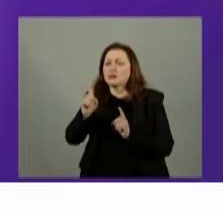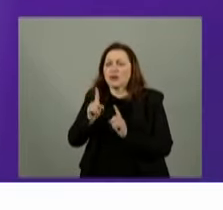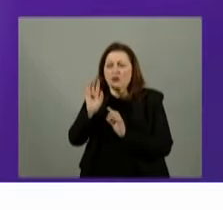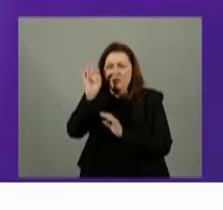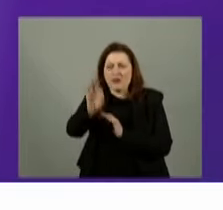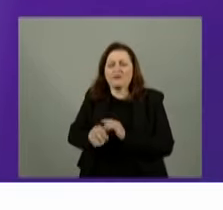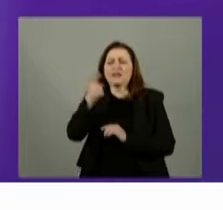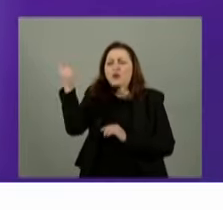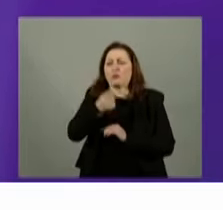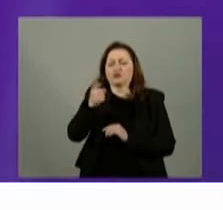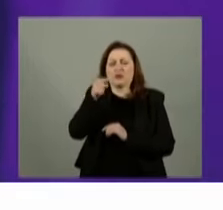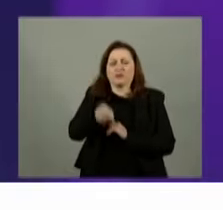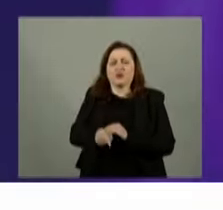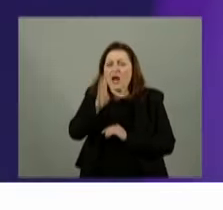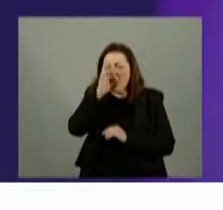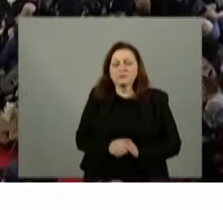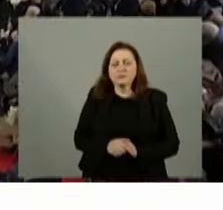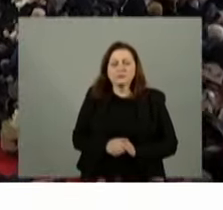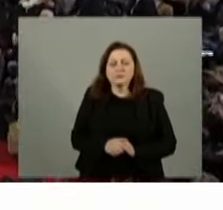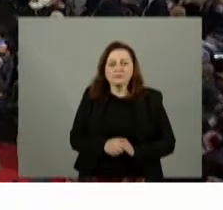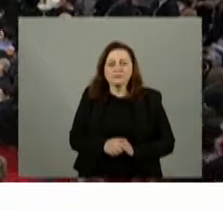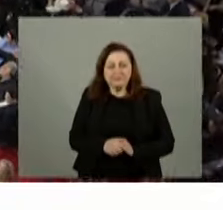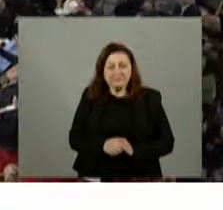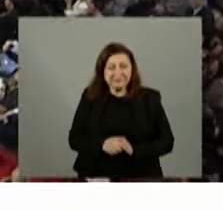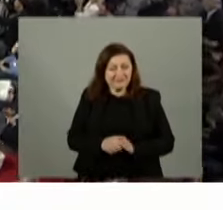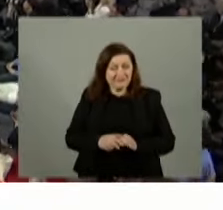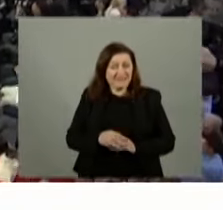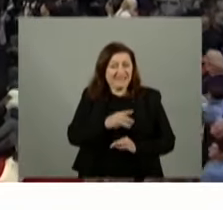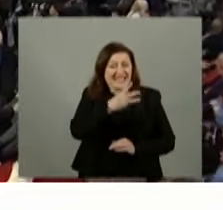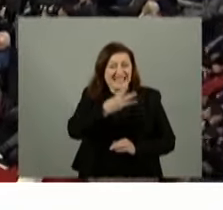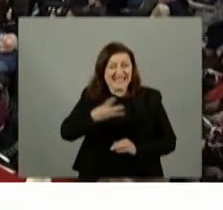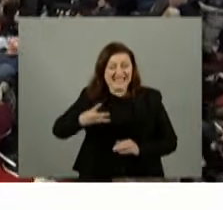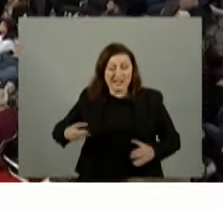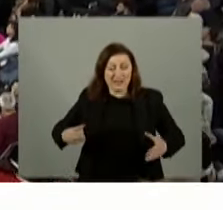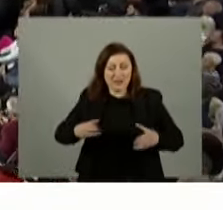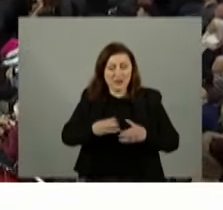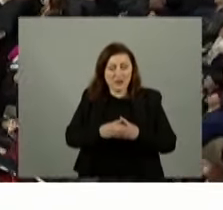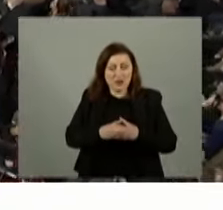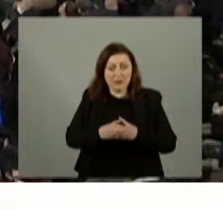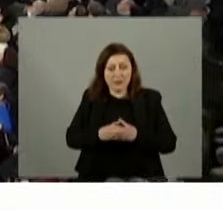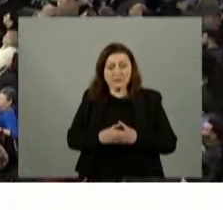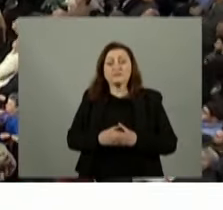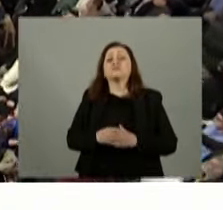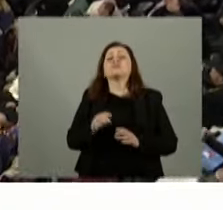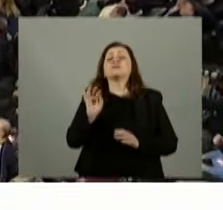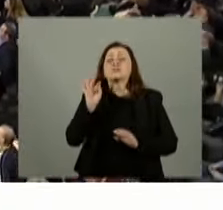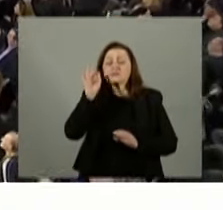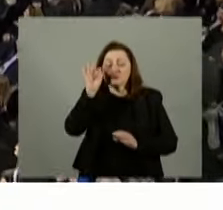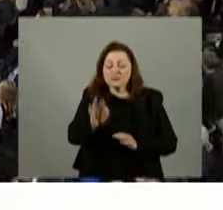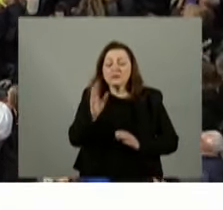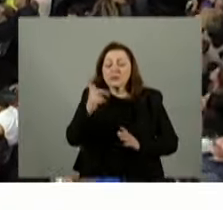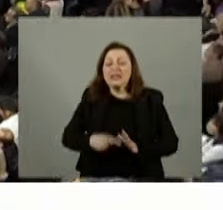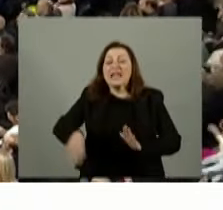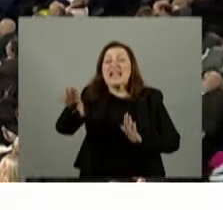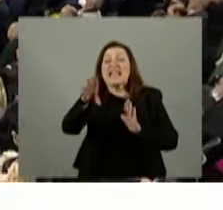Από άποψη επικοινωνιακή, να το πω έτσι, δύο θετικά και δύο αρνητικά. Το ένα θετικό είναι ότι είναι ένα μετριοπαθές τέλεχος, το οποίο